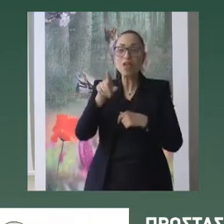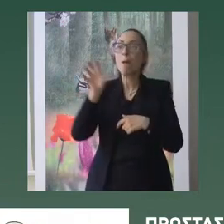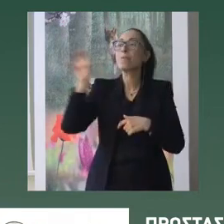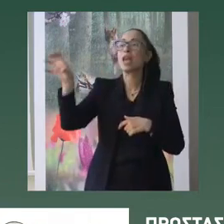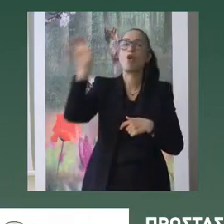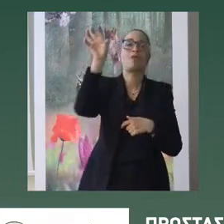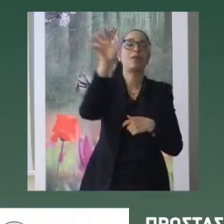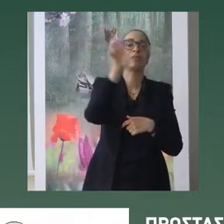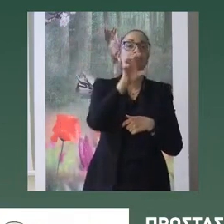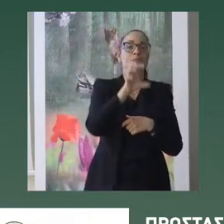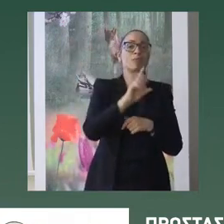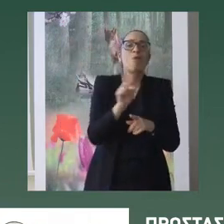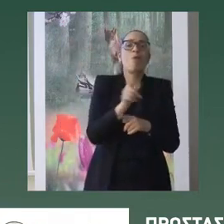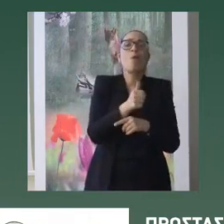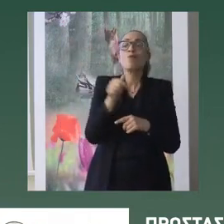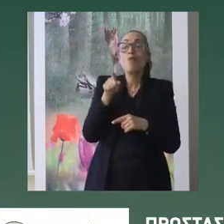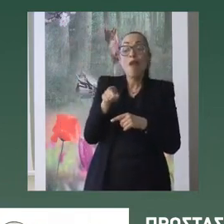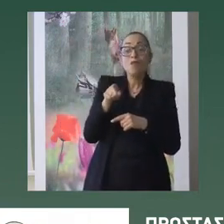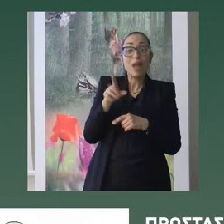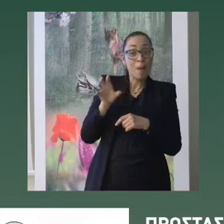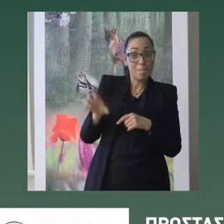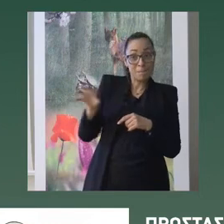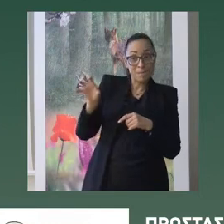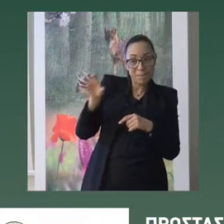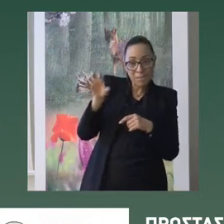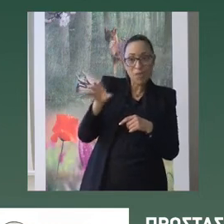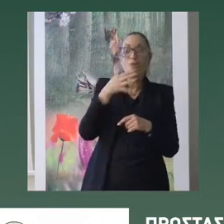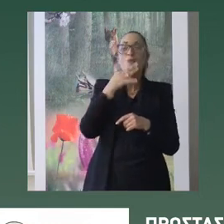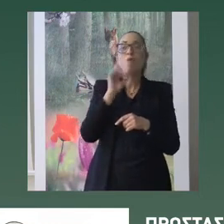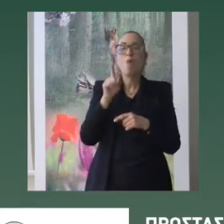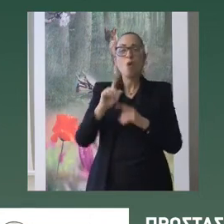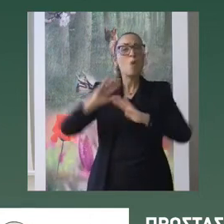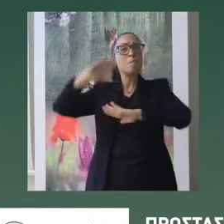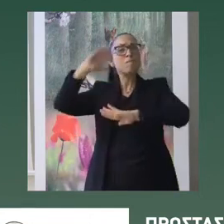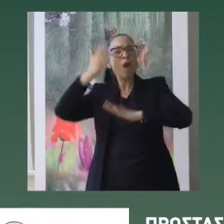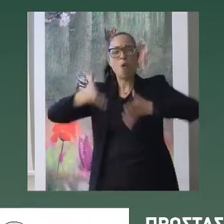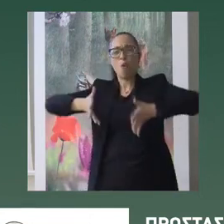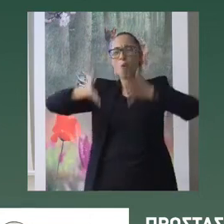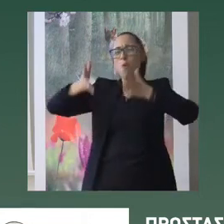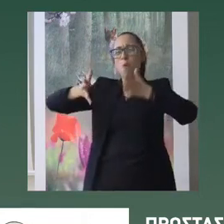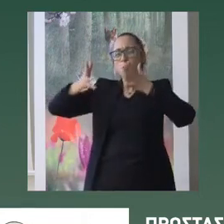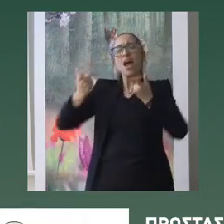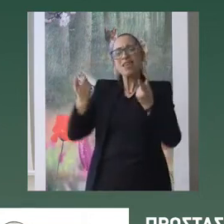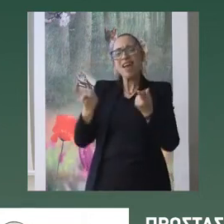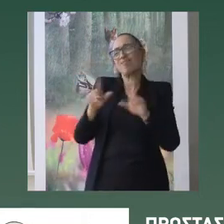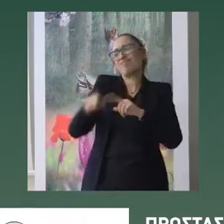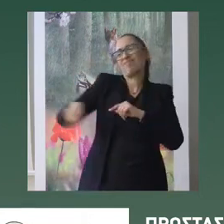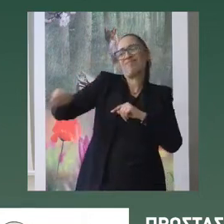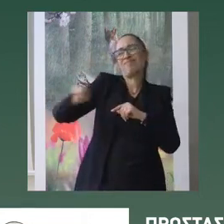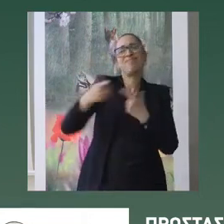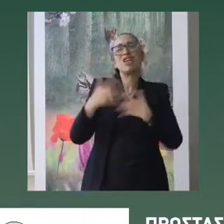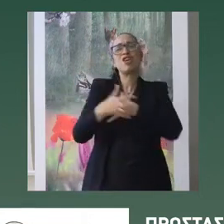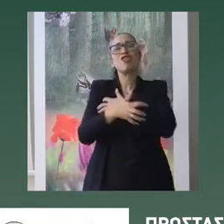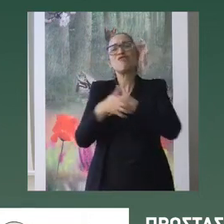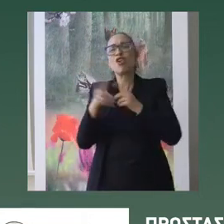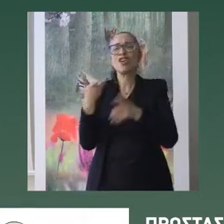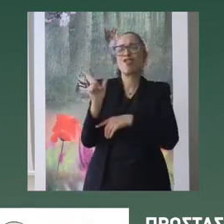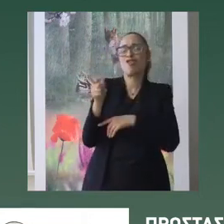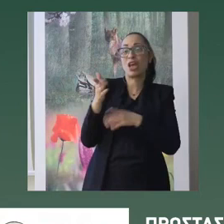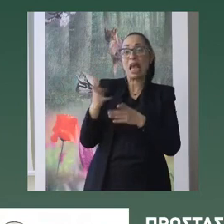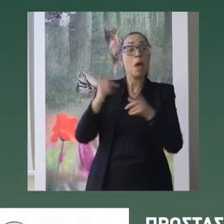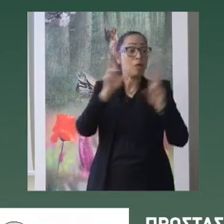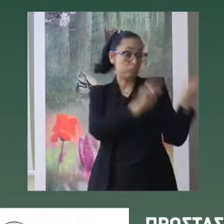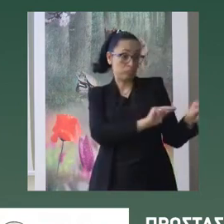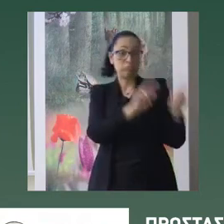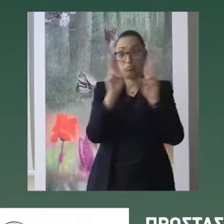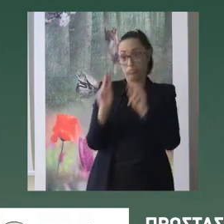περιοχές. Και όχι μόνο στις περιοχές που κρίνονται από το πόσο παλιό είναι το κτίριο και πόσο είναι το εισόδημα, γιατί δύο σπίτια που έχουν το ίδιο